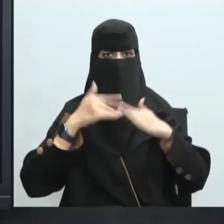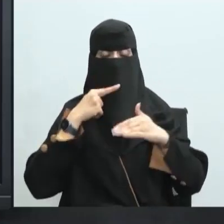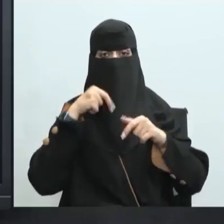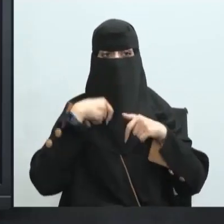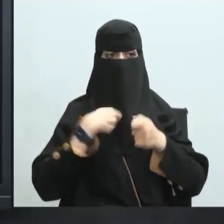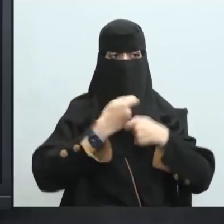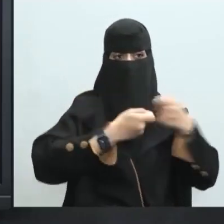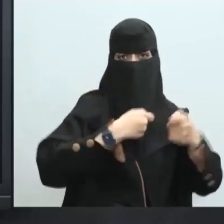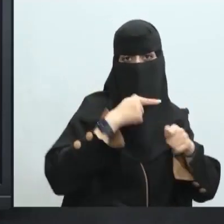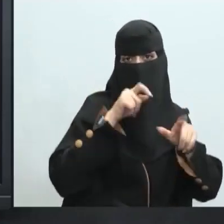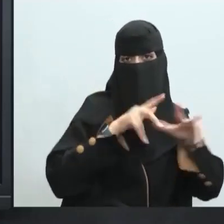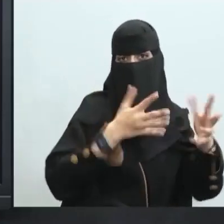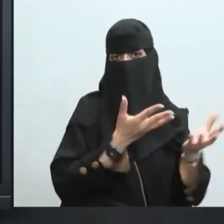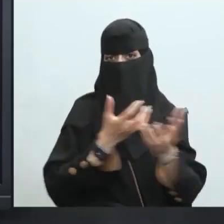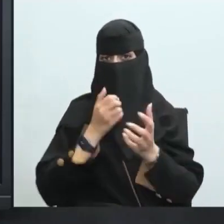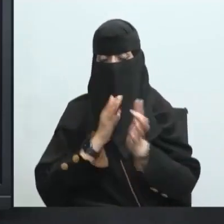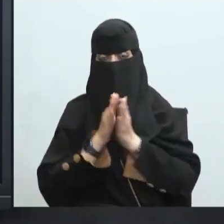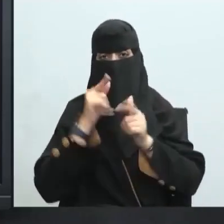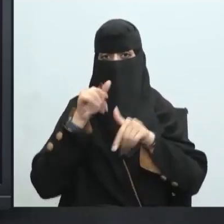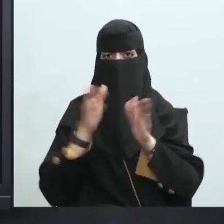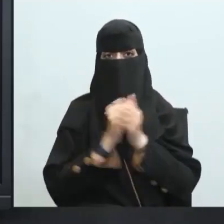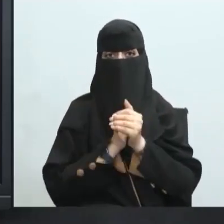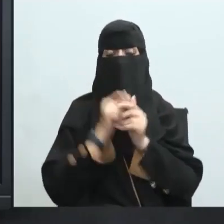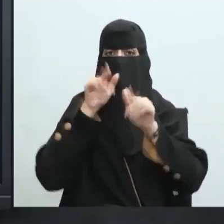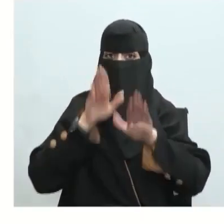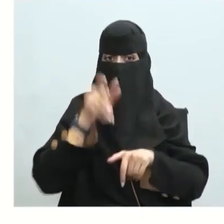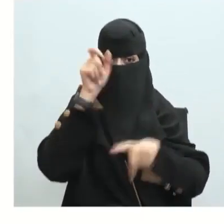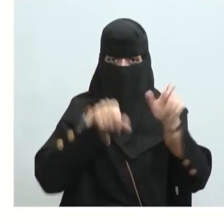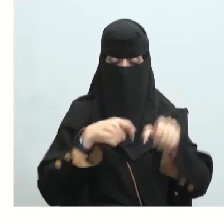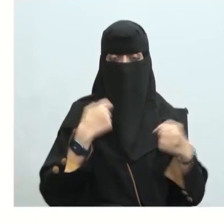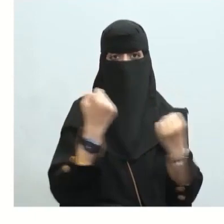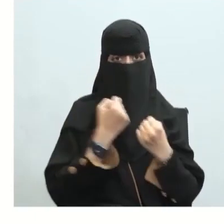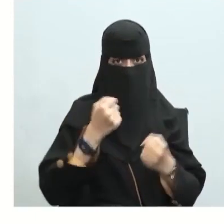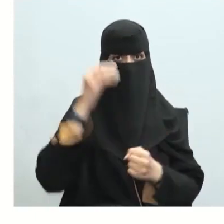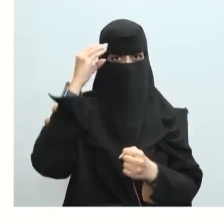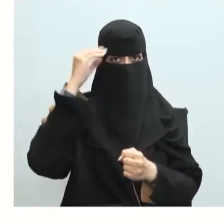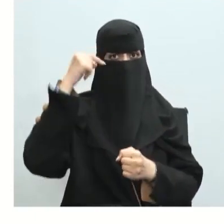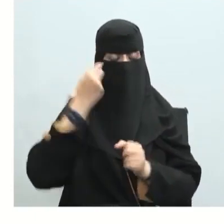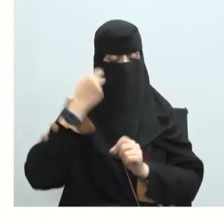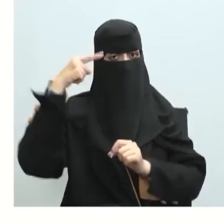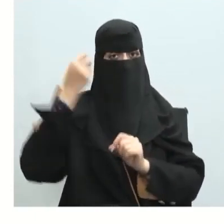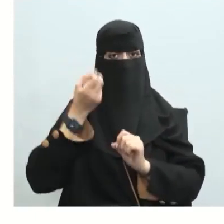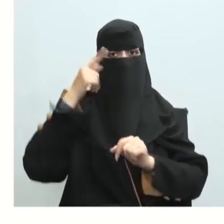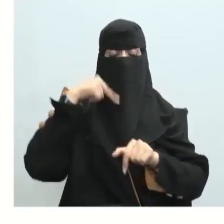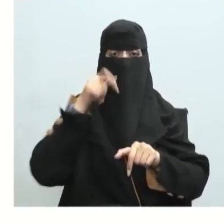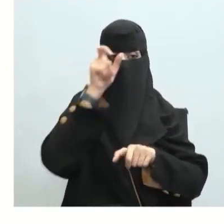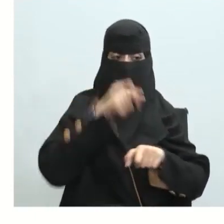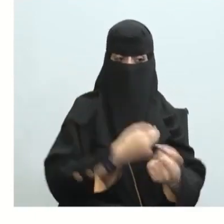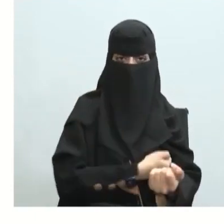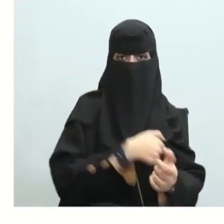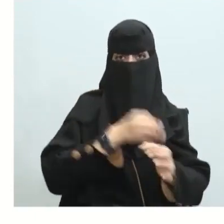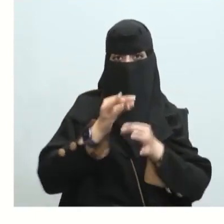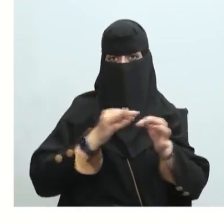تسويق بضائعهم ومنتجاتهم ايضا المدربون والعلماء والمفكرون والاطباء